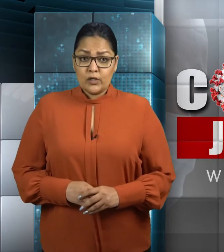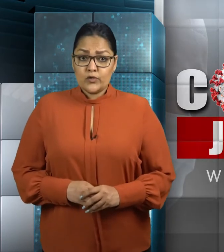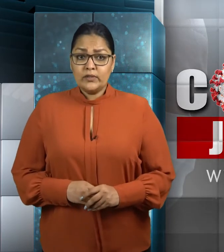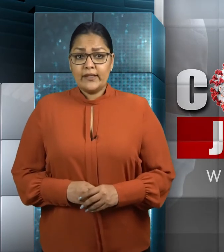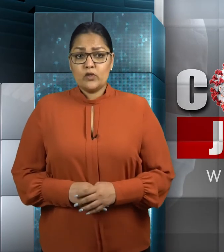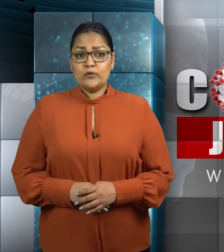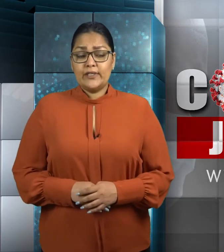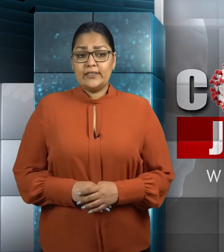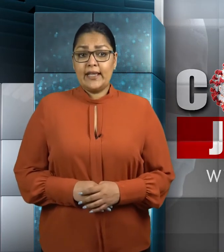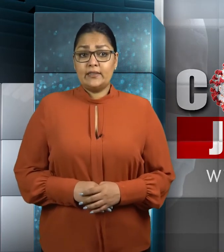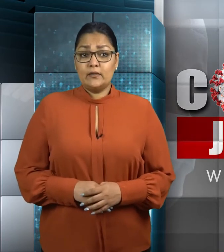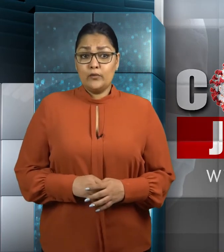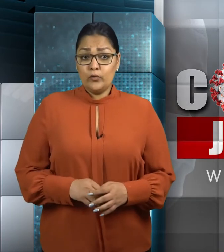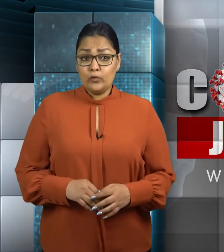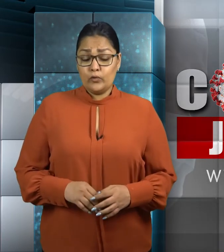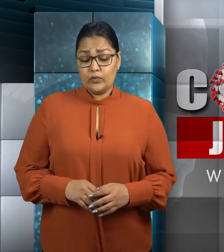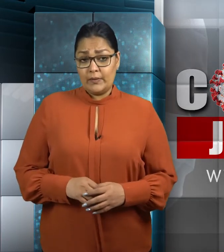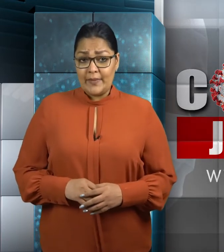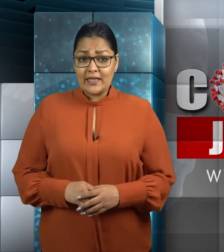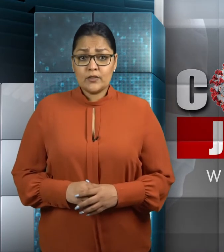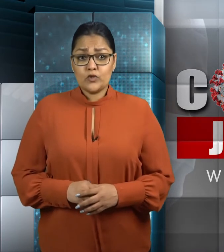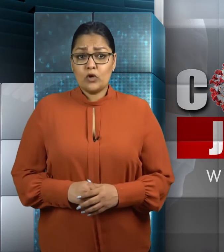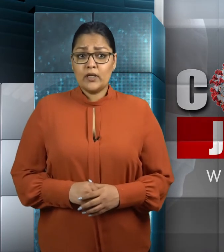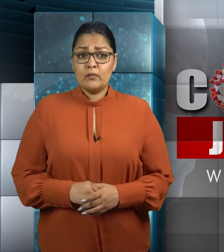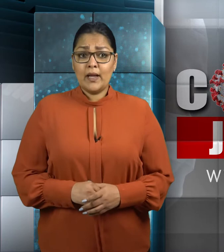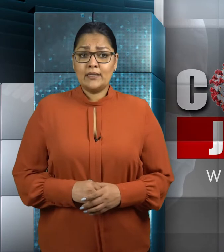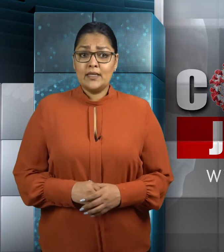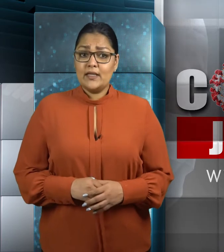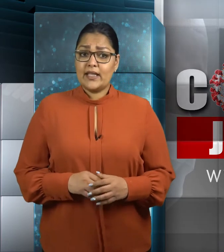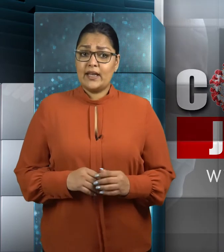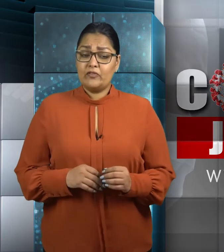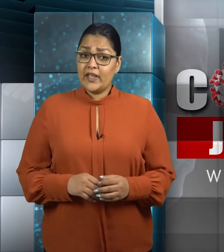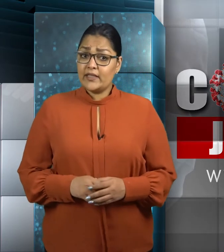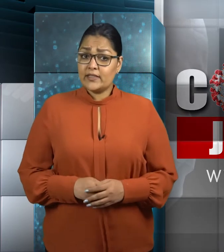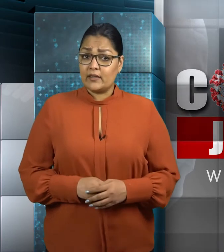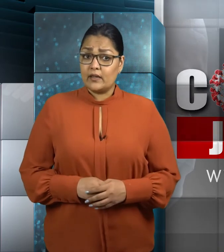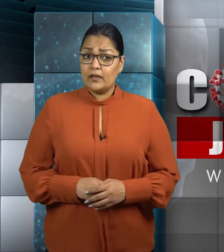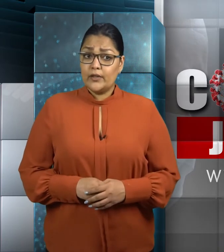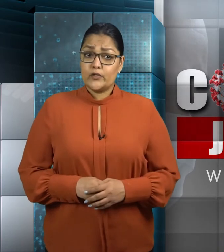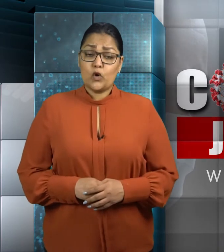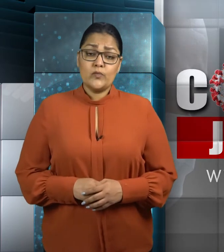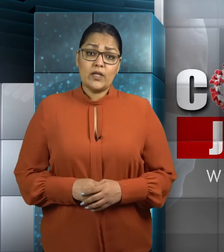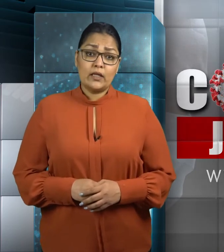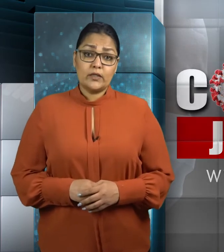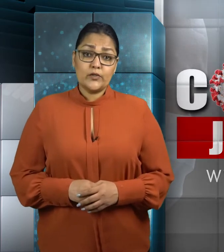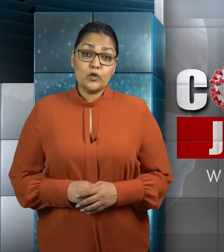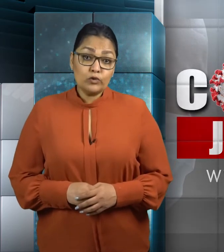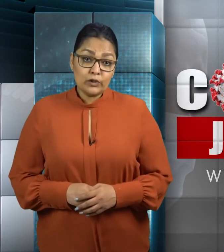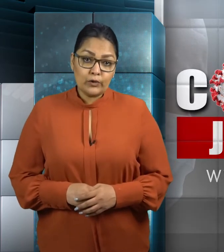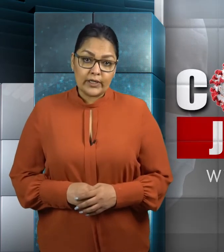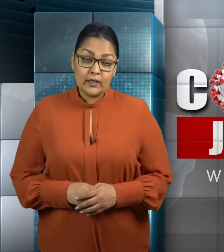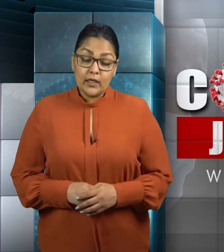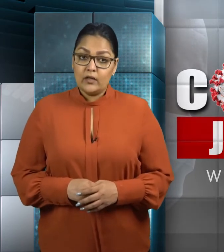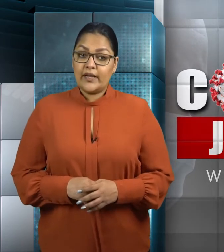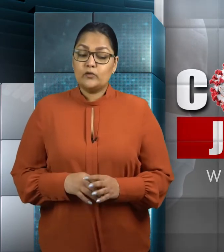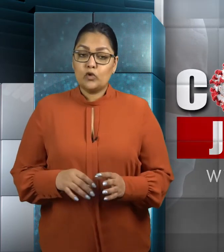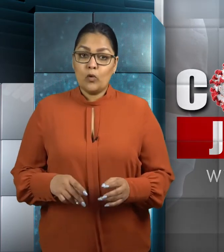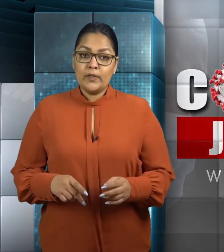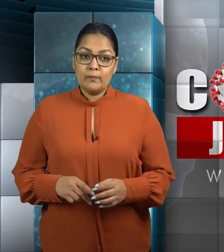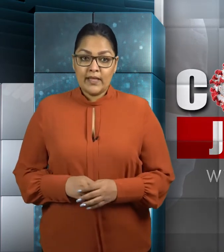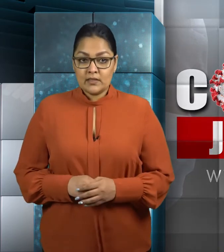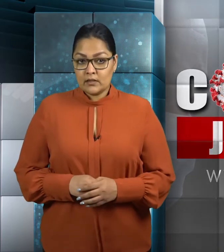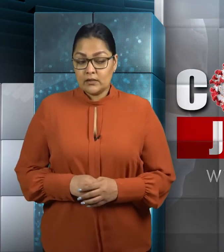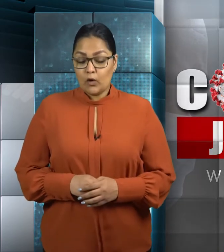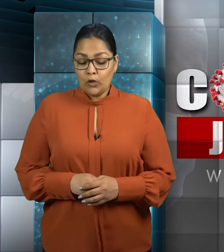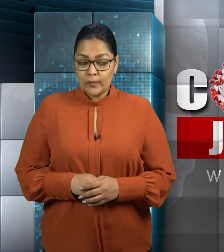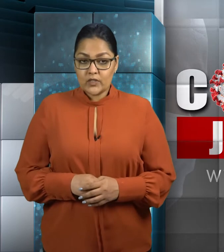onze gezondheidsautoriteiten nu de meeste zorgen baart, zijn feesten. Soms achter gesloten deuren, waar